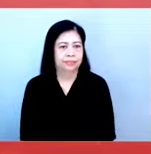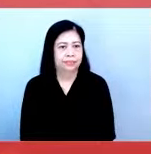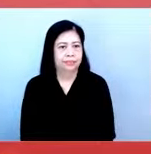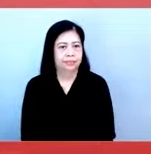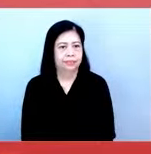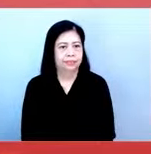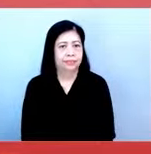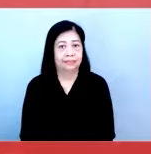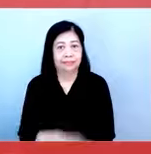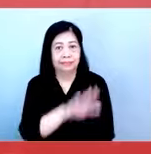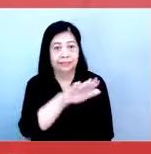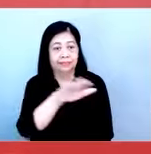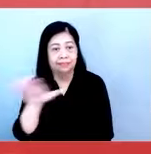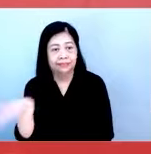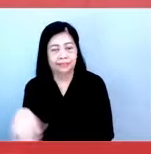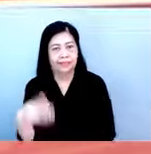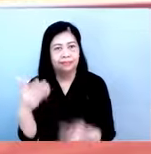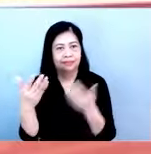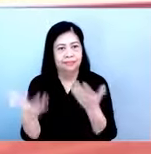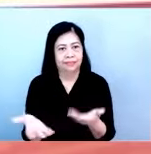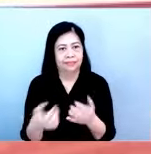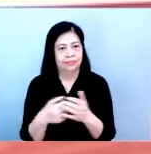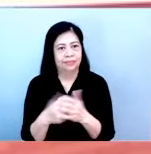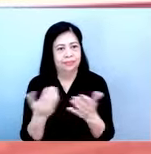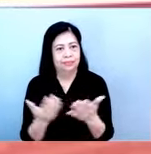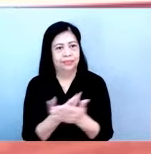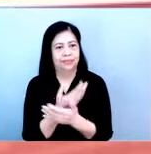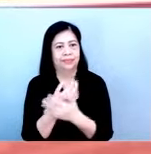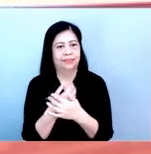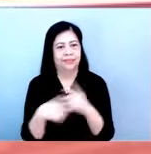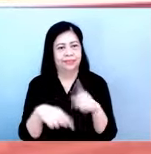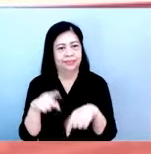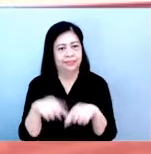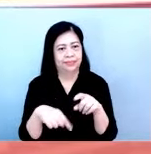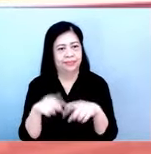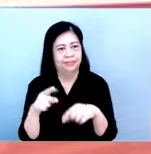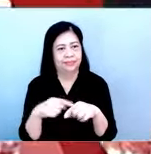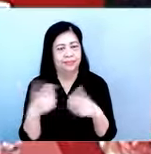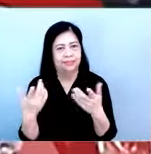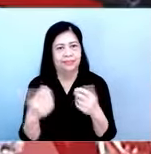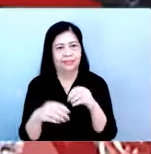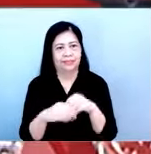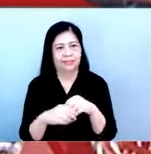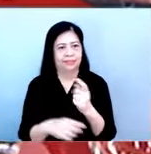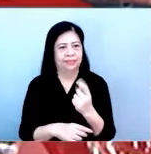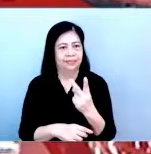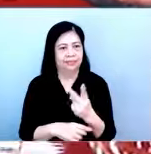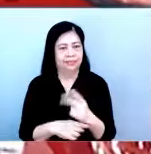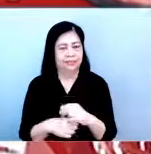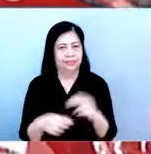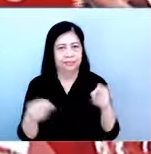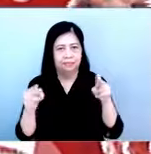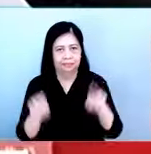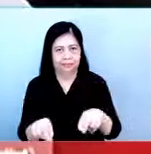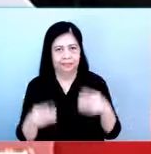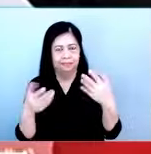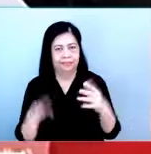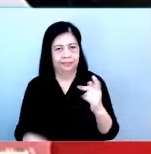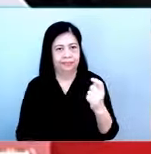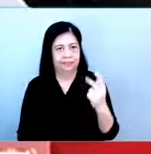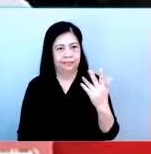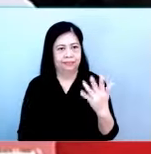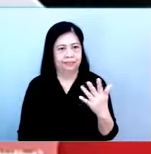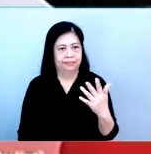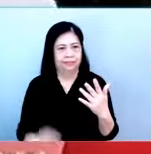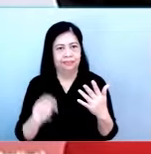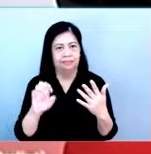Mga kapatid, narito na ang ating bagong kaibigan sa telebisyon. Nagkapirmahan na ang TV5 at